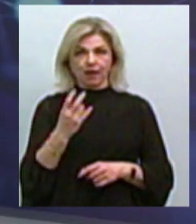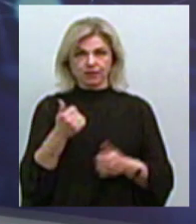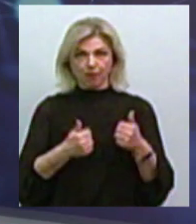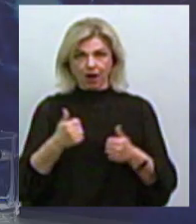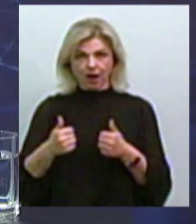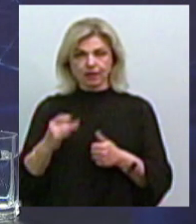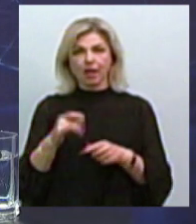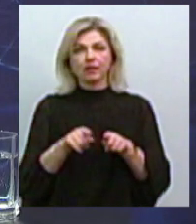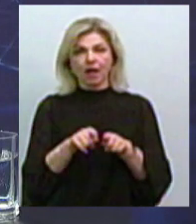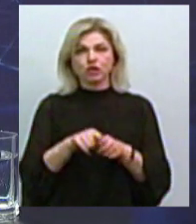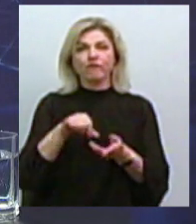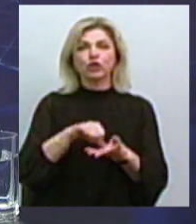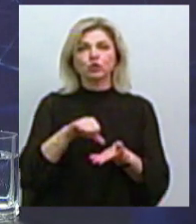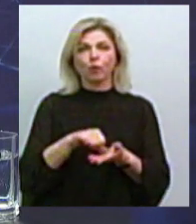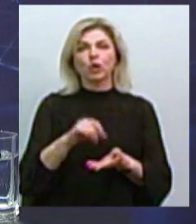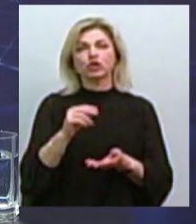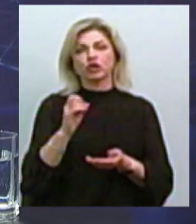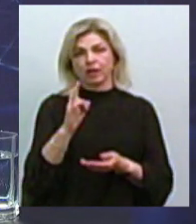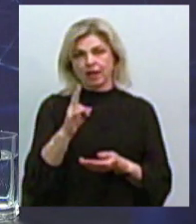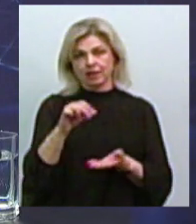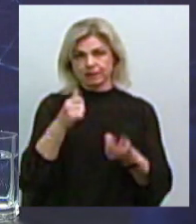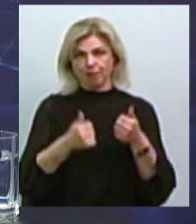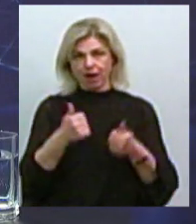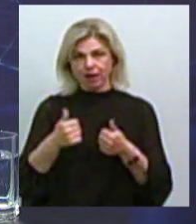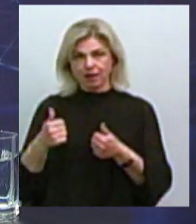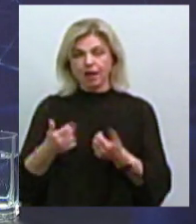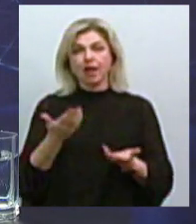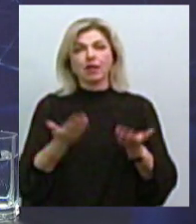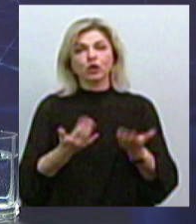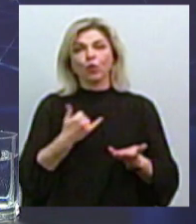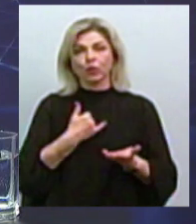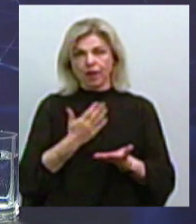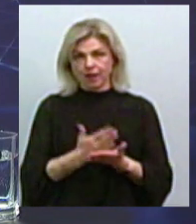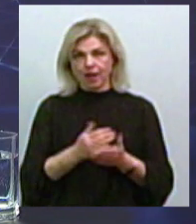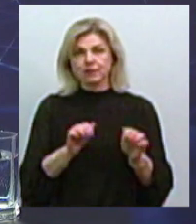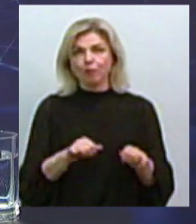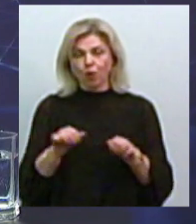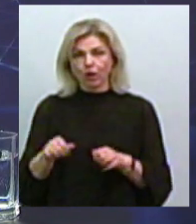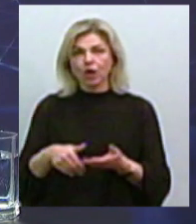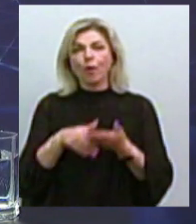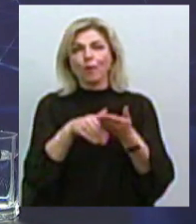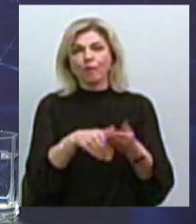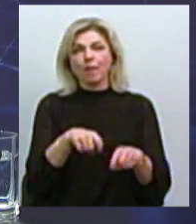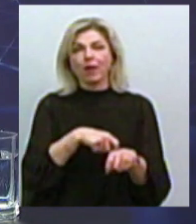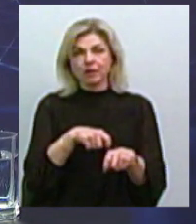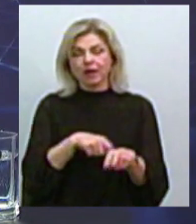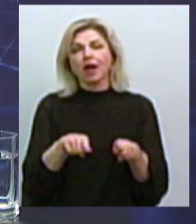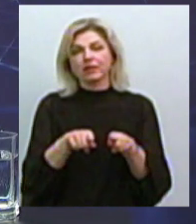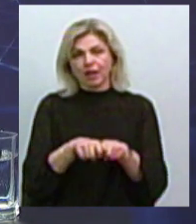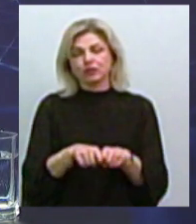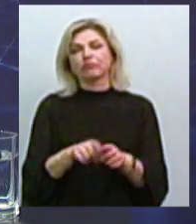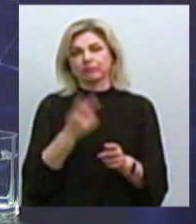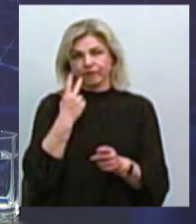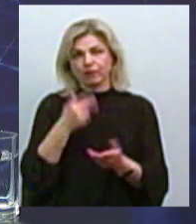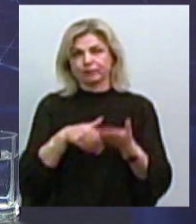а також виступають членами змагань. І якщо у нас є змога саме допомогти матеріально, ми теж завжди йдемо на